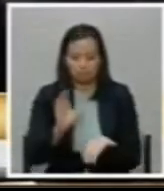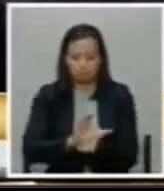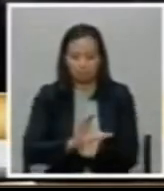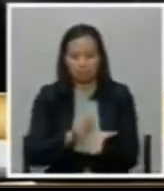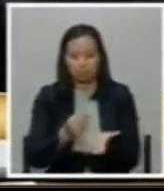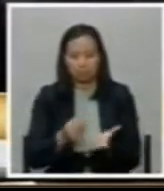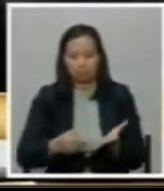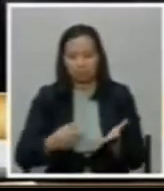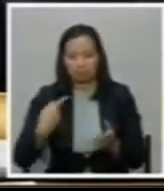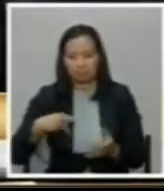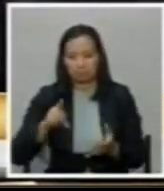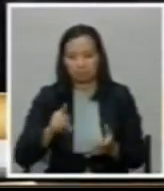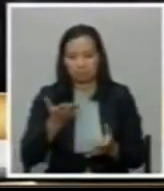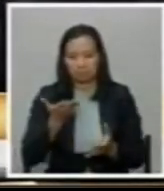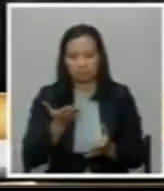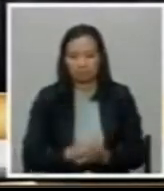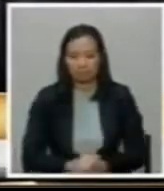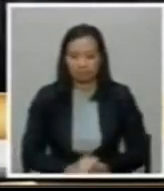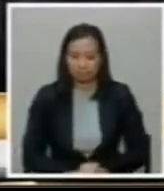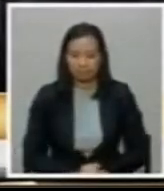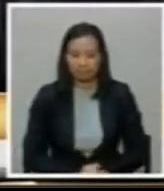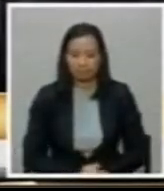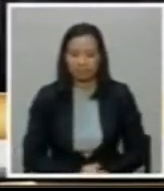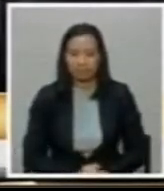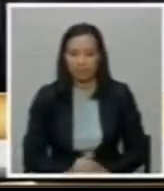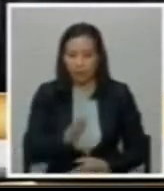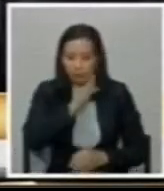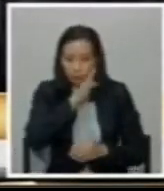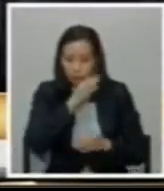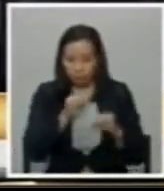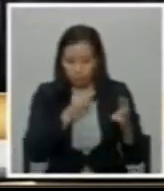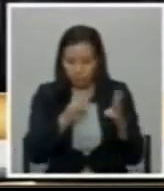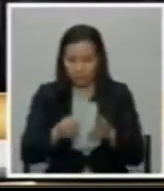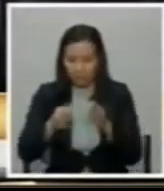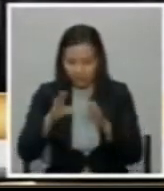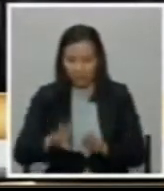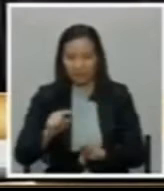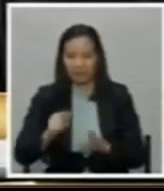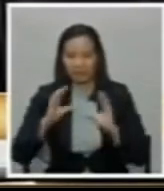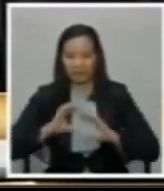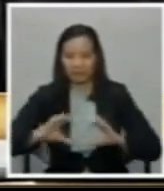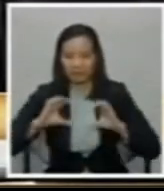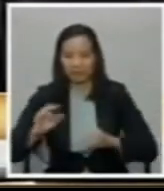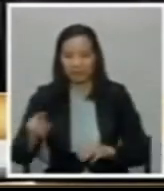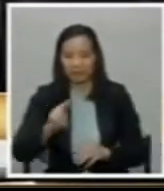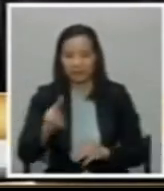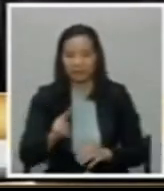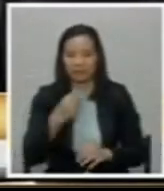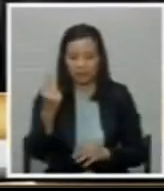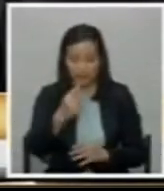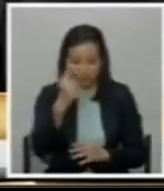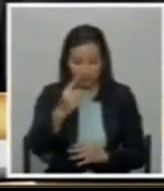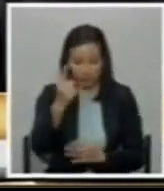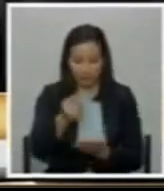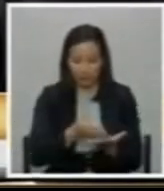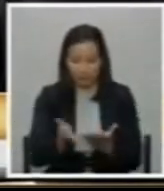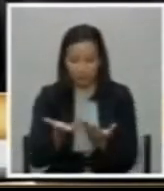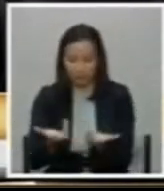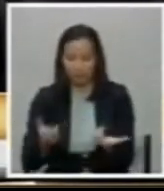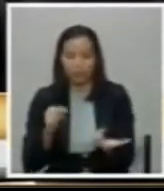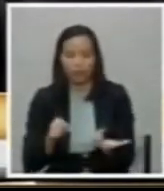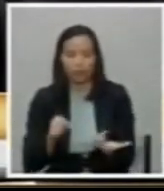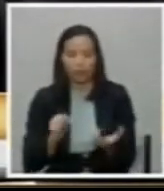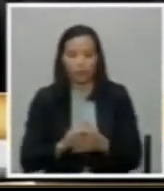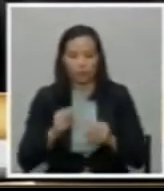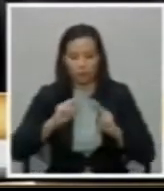มายเนี่ยมันไม่ค่อยได้ประโยชน์นะครับแต่ถ้าใช้กันแบบนี้อย่างที่รัฐบาลใช้กับเรื่องของชิมช็อปใช้ก็ดีนะครับเรื่อง